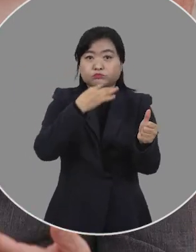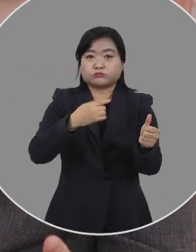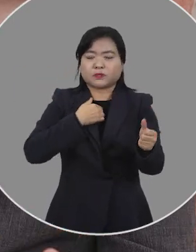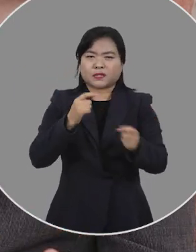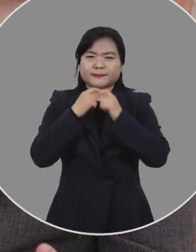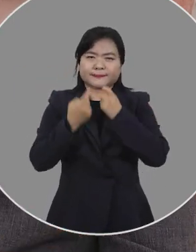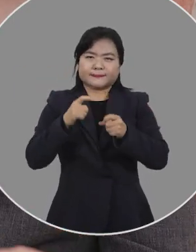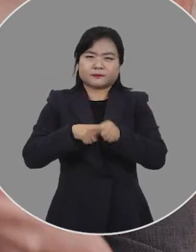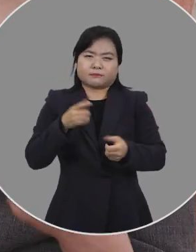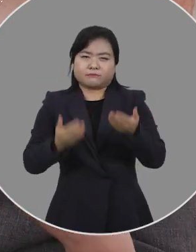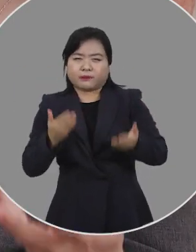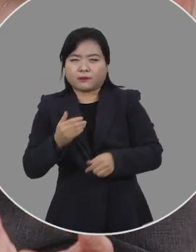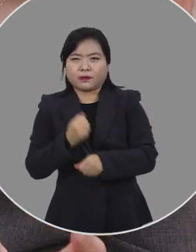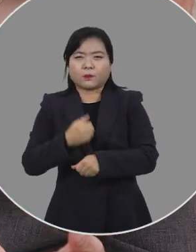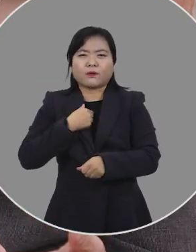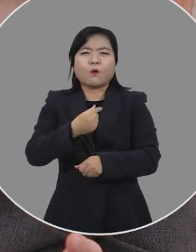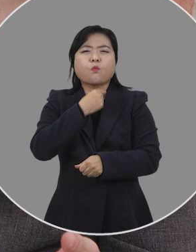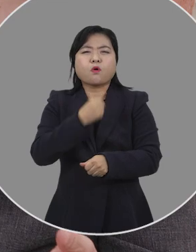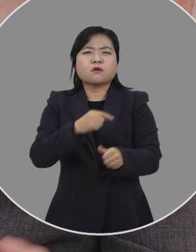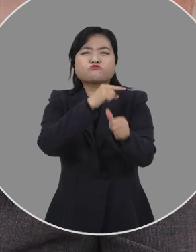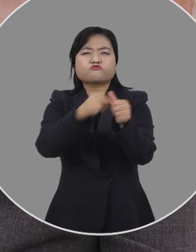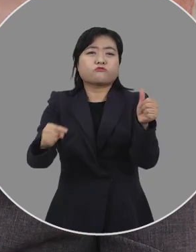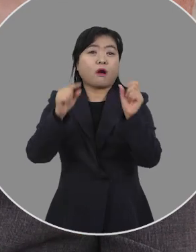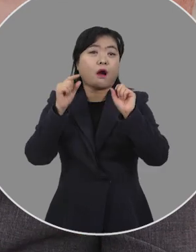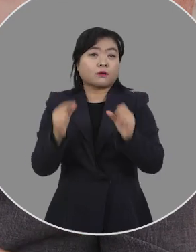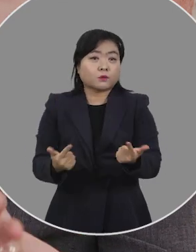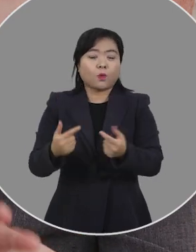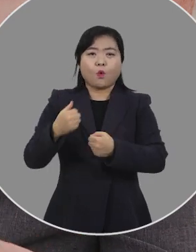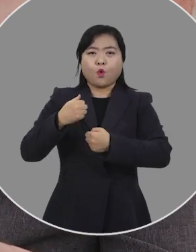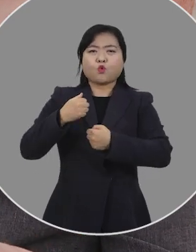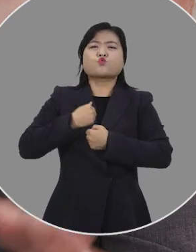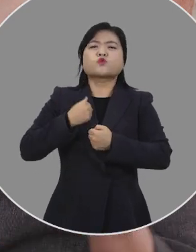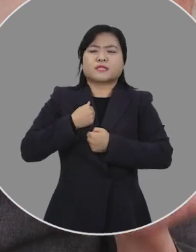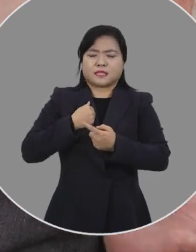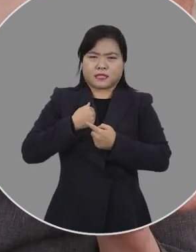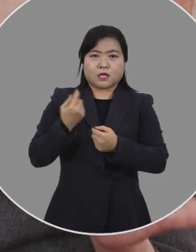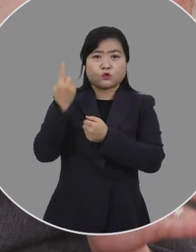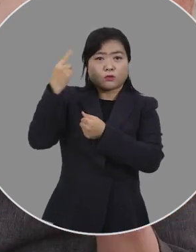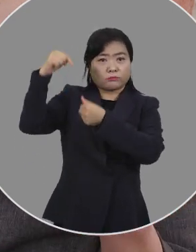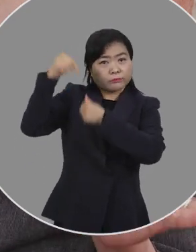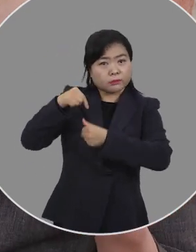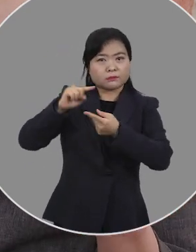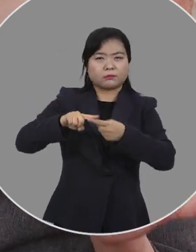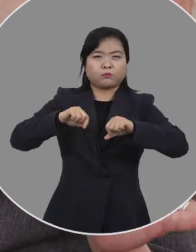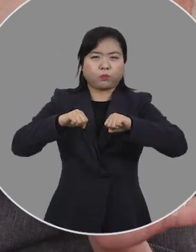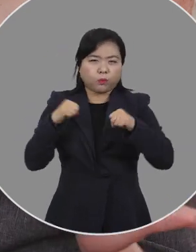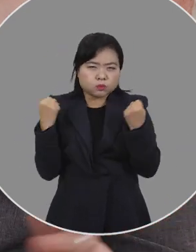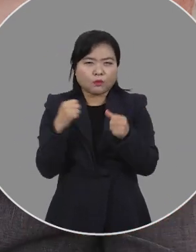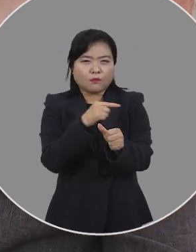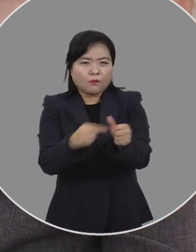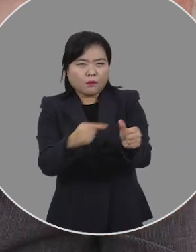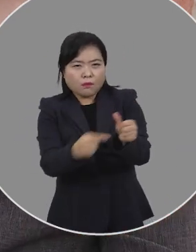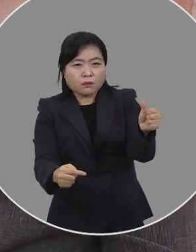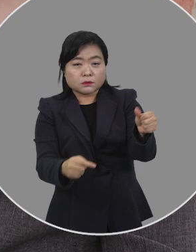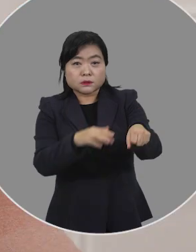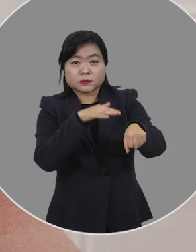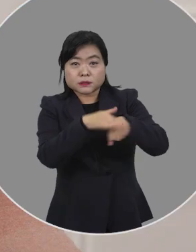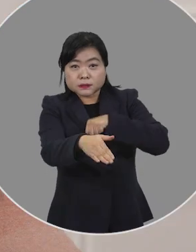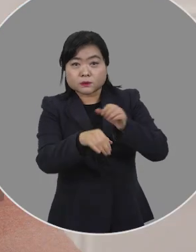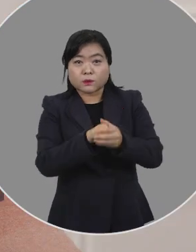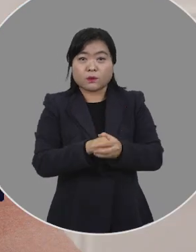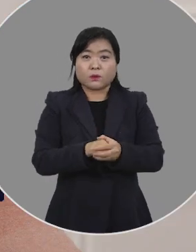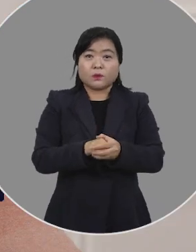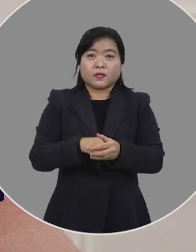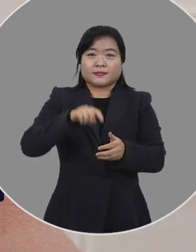개인적으로 판단하고 내가 원해서 한 그런 행동이 아니라 군인으로서 상사의 명령에 복종했을 뿐이다. 같은 식으로